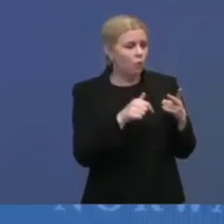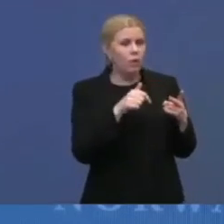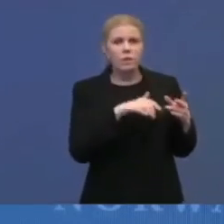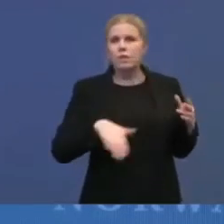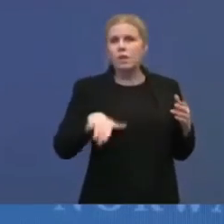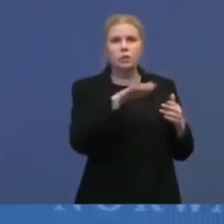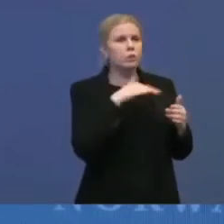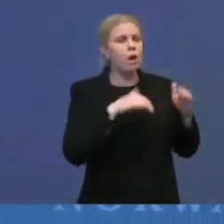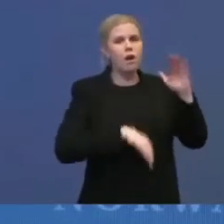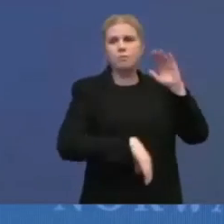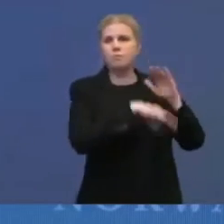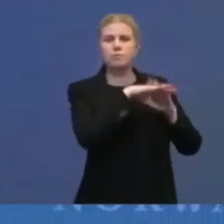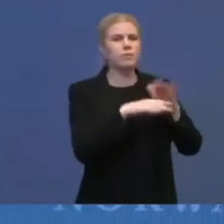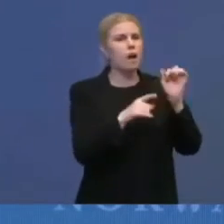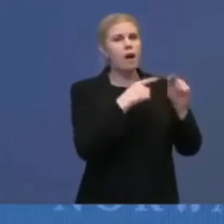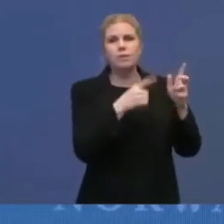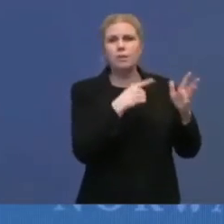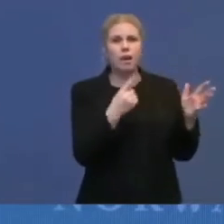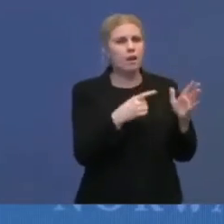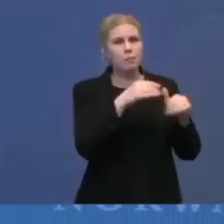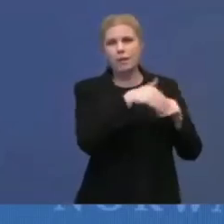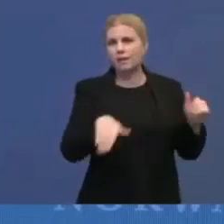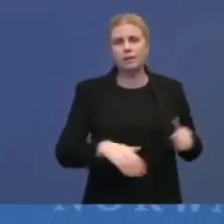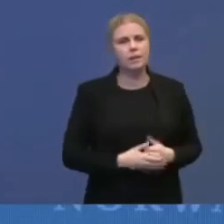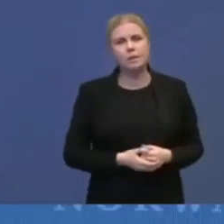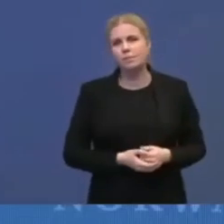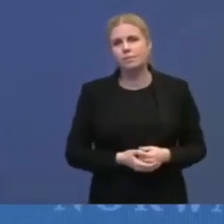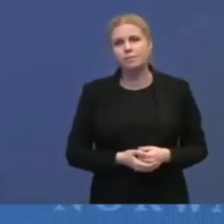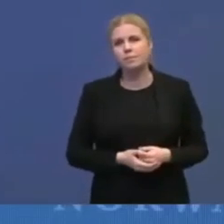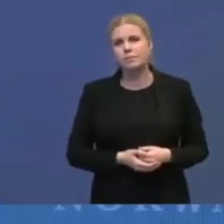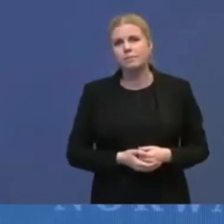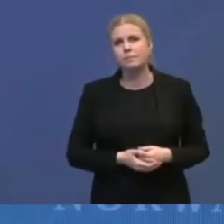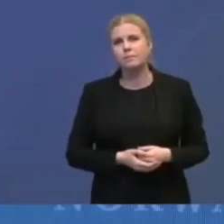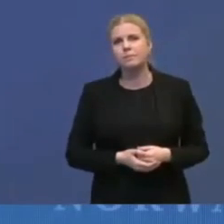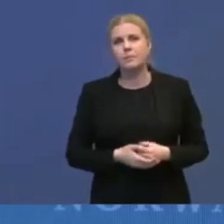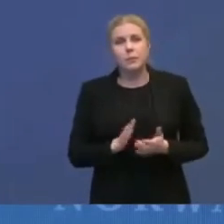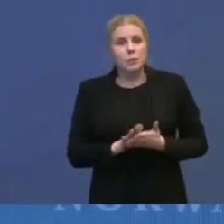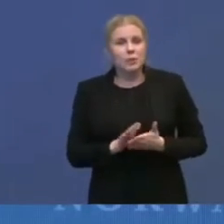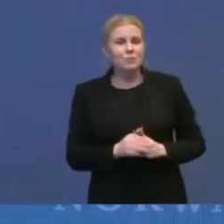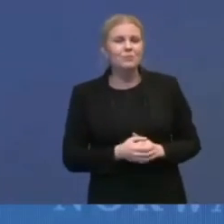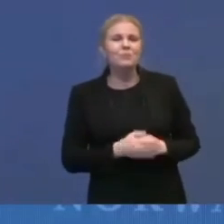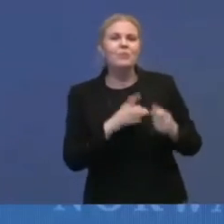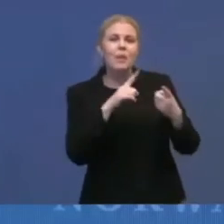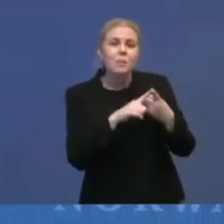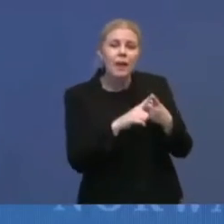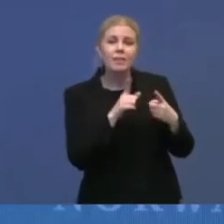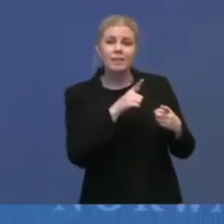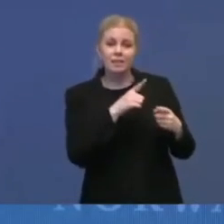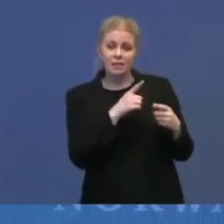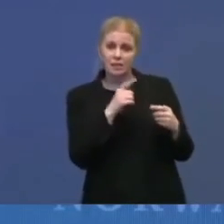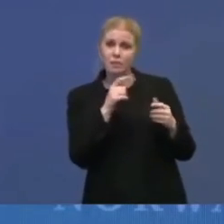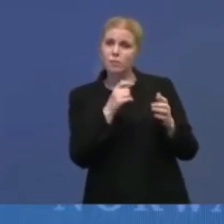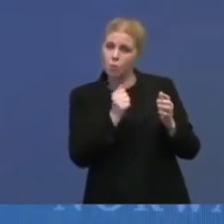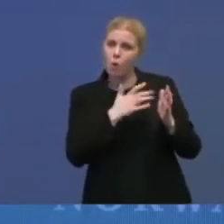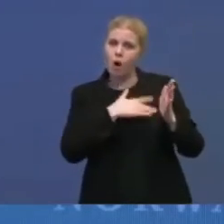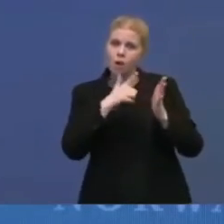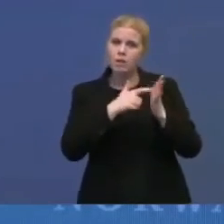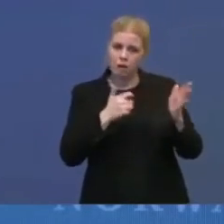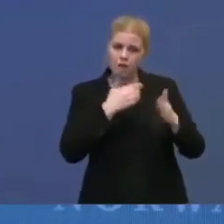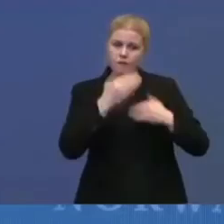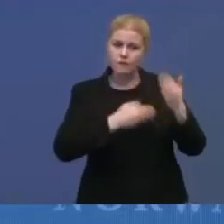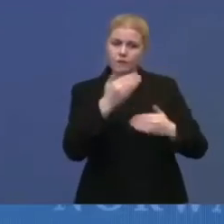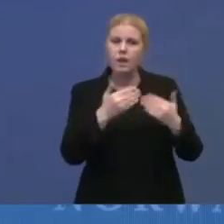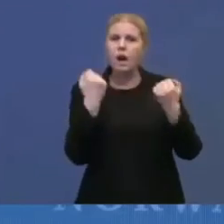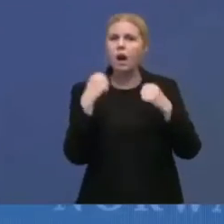goaan o her qaran aah o logu xaddi dayu. Lakiin uxalagu daqmayaa herki in qaban